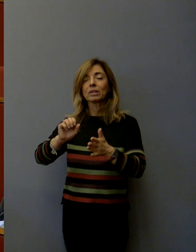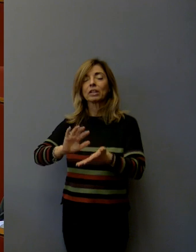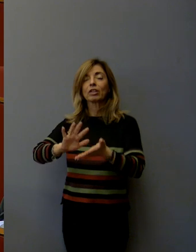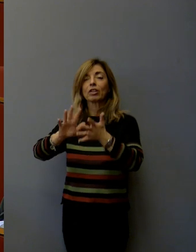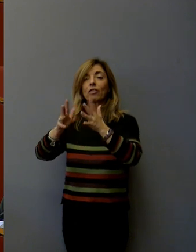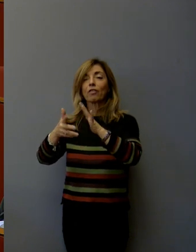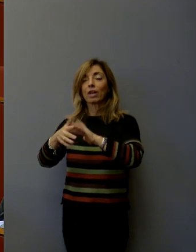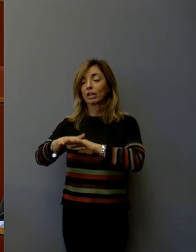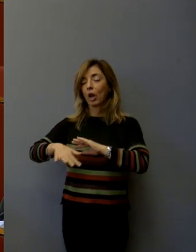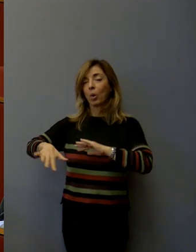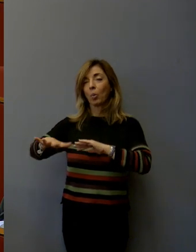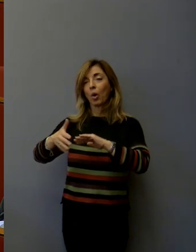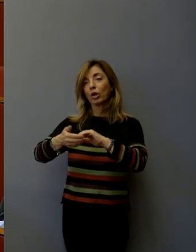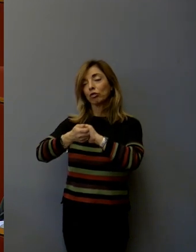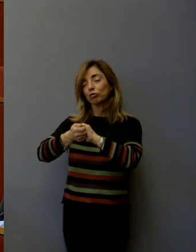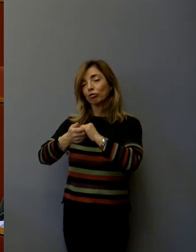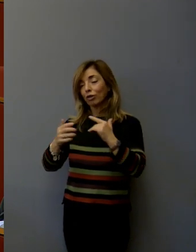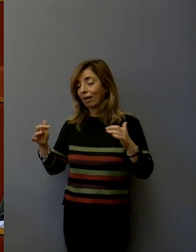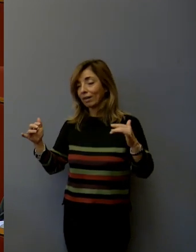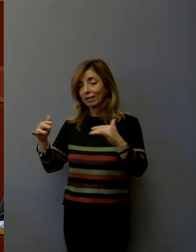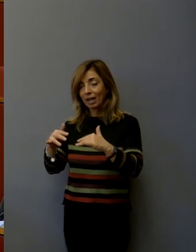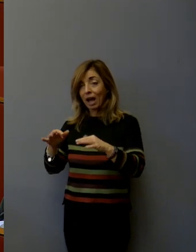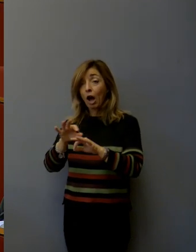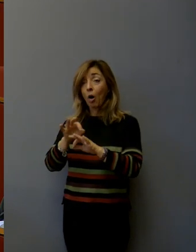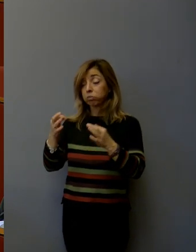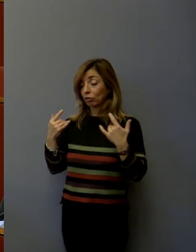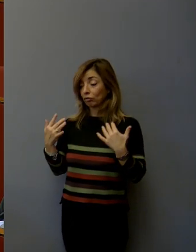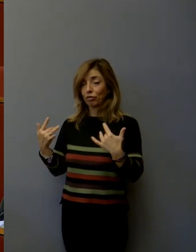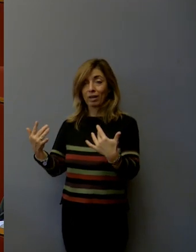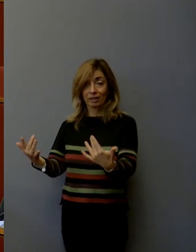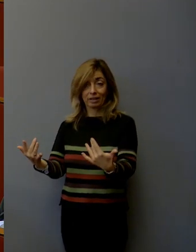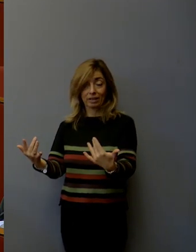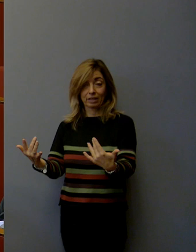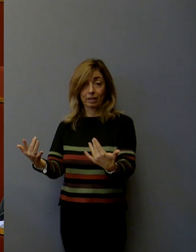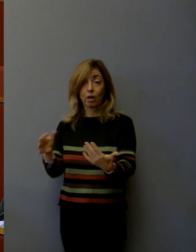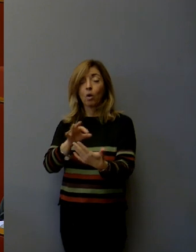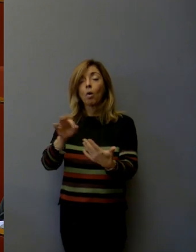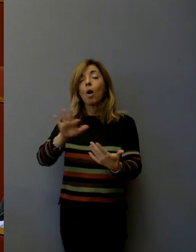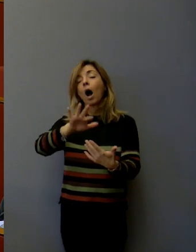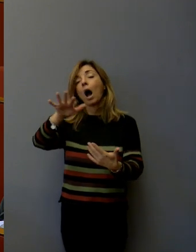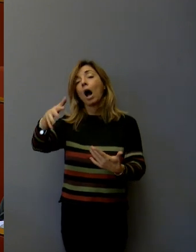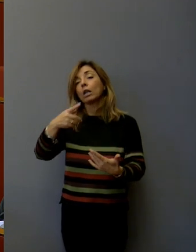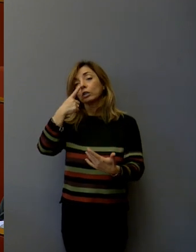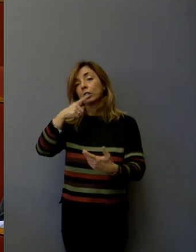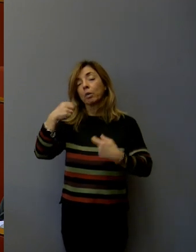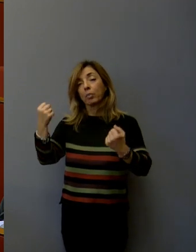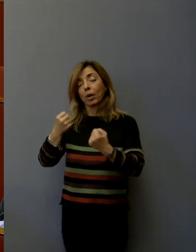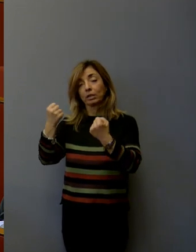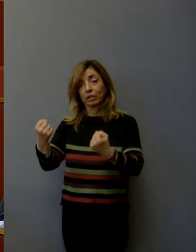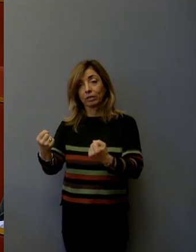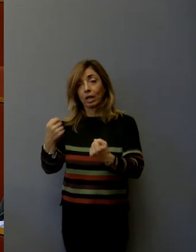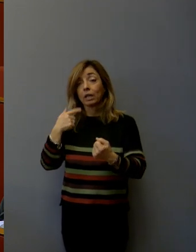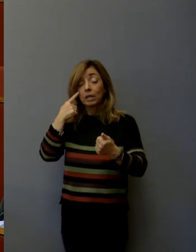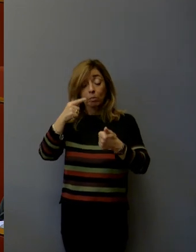socialità o ci mettiamo del Verde o facciamo un po' di altro tipo di attività Ecco se si mettono insieme